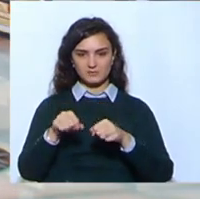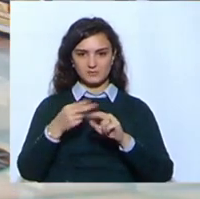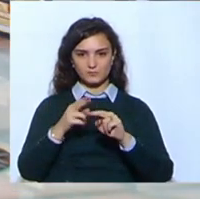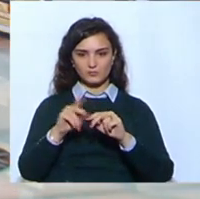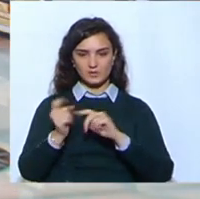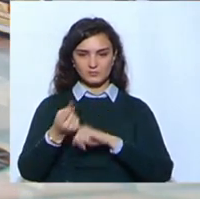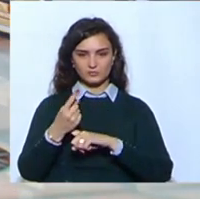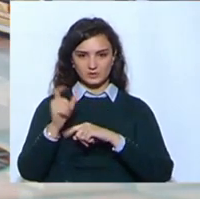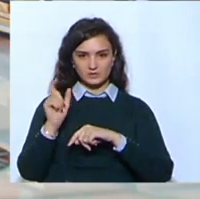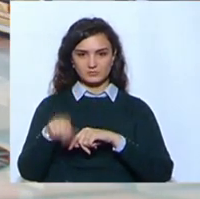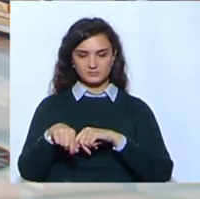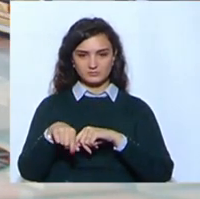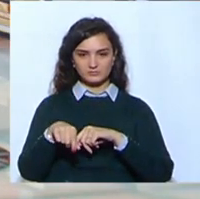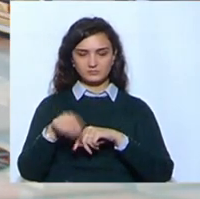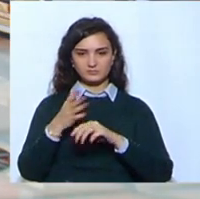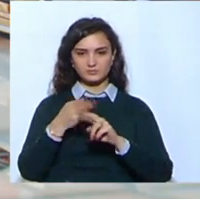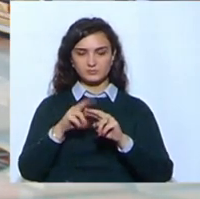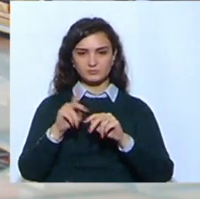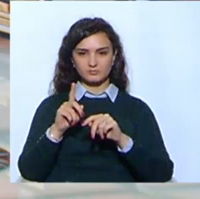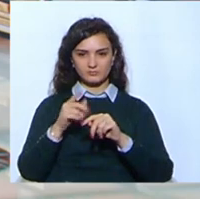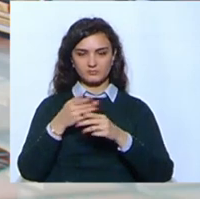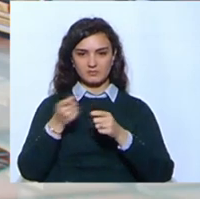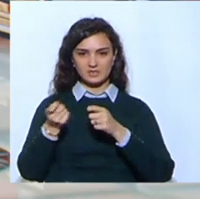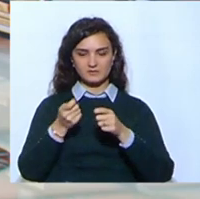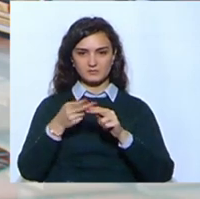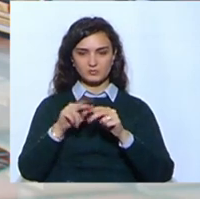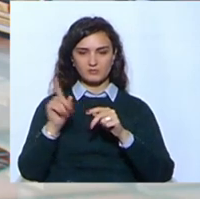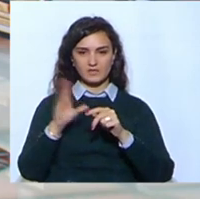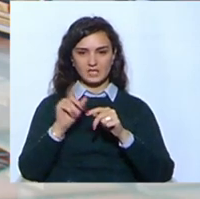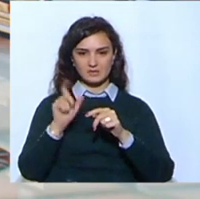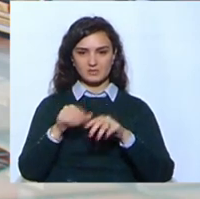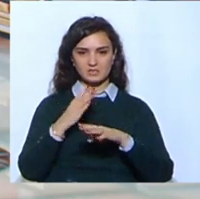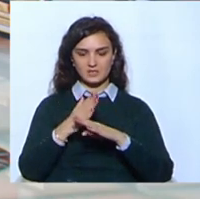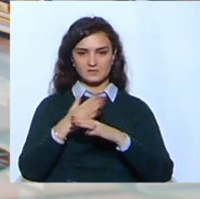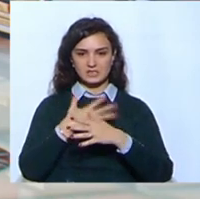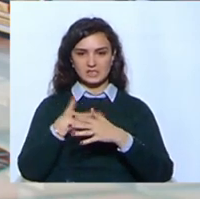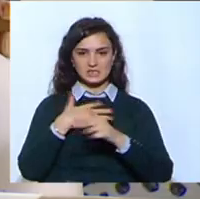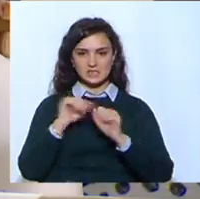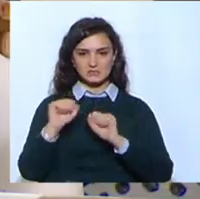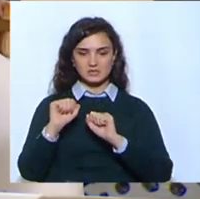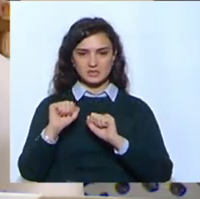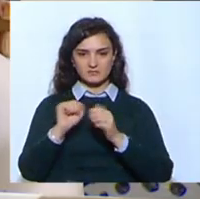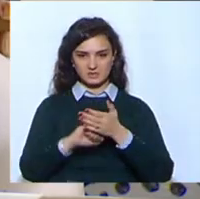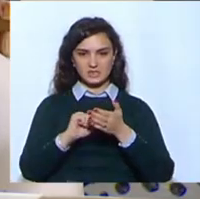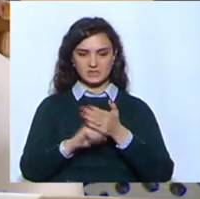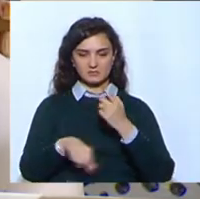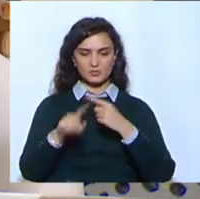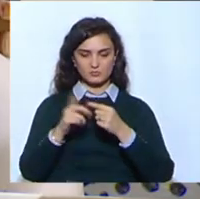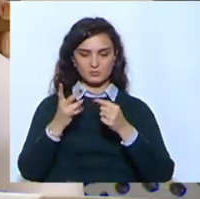რომ აღმოჩნდა, რომ ადამიანს შეძლების დაგვარად მართვის, დიახ, იმიტომ რომ ყველა ადამიანს აქვს სტრესისგან დამცავი ფაქტორები, რომლებიც